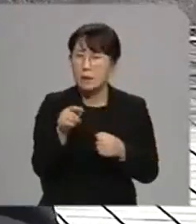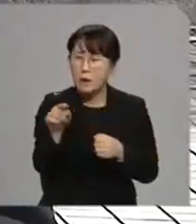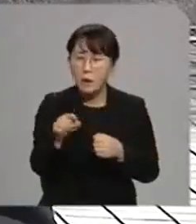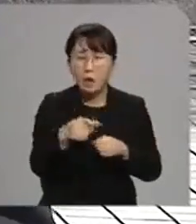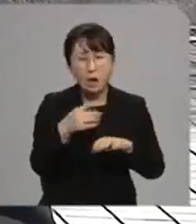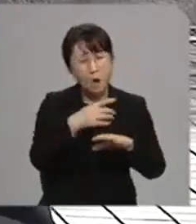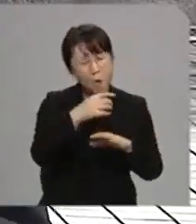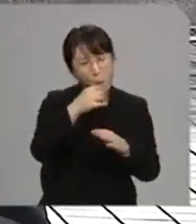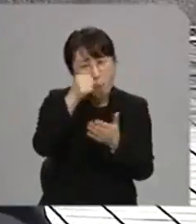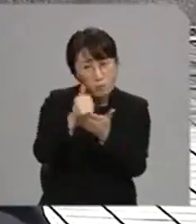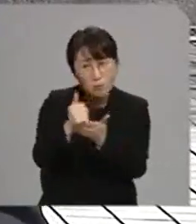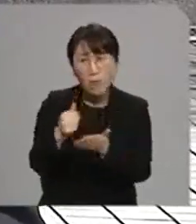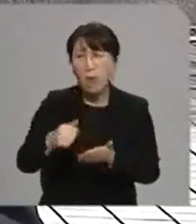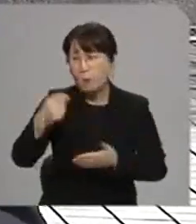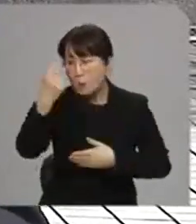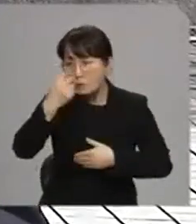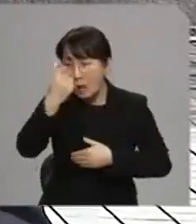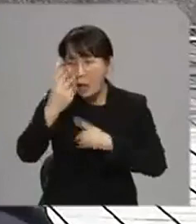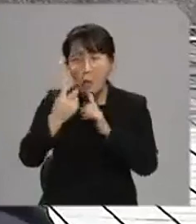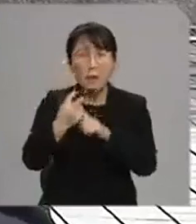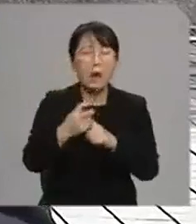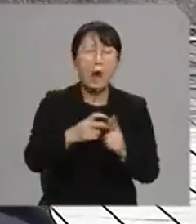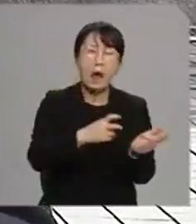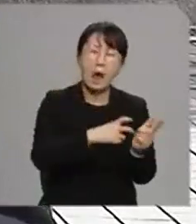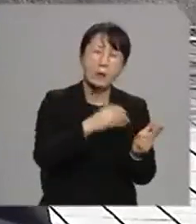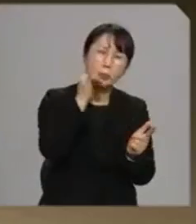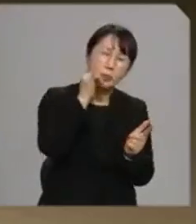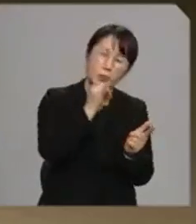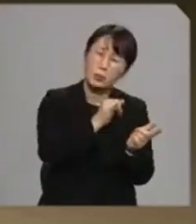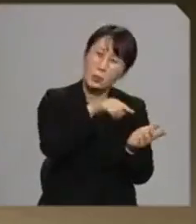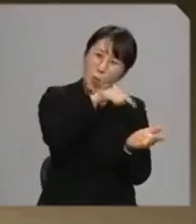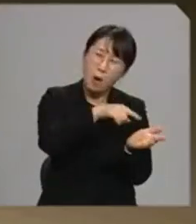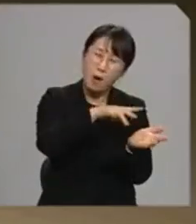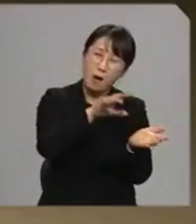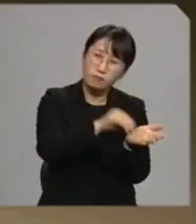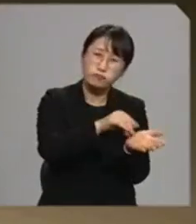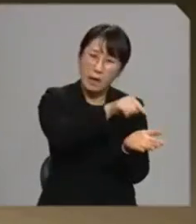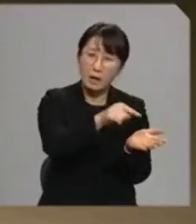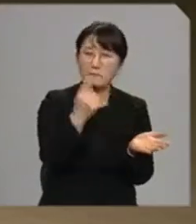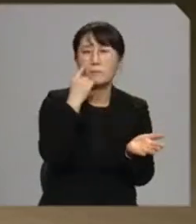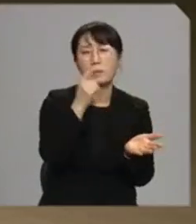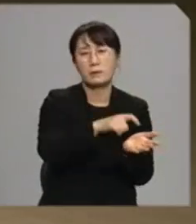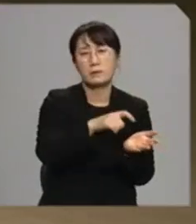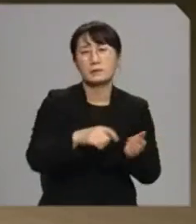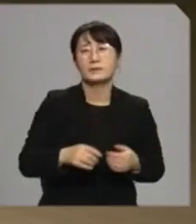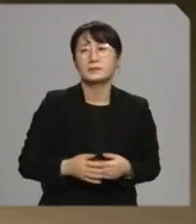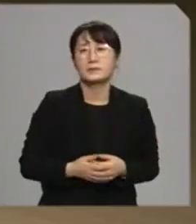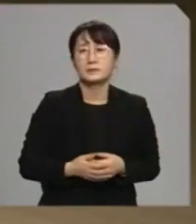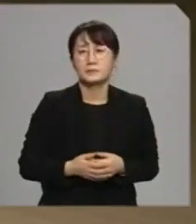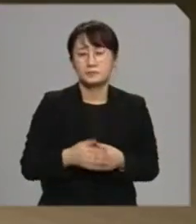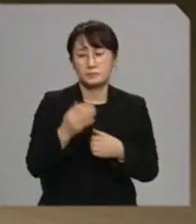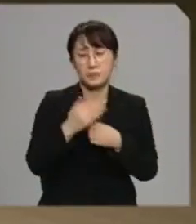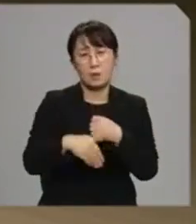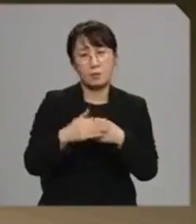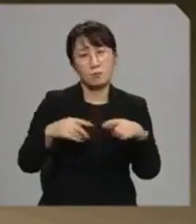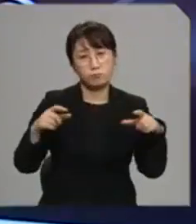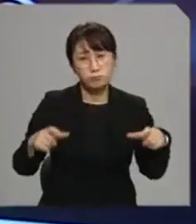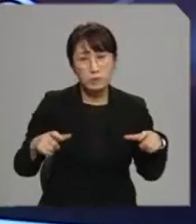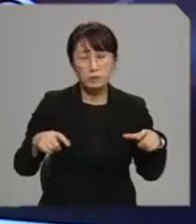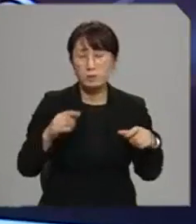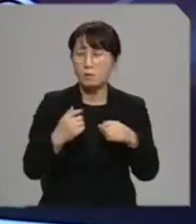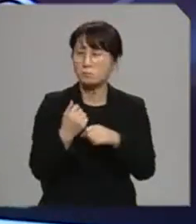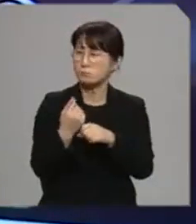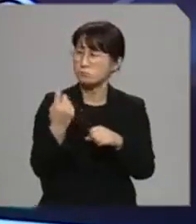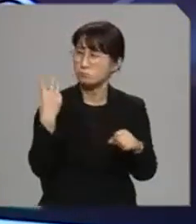있었구나 도박 문제가 드러나는 부분이 좀 많습니다 심각성 탓에 대구경북에서도 이미 여러